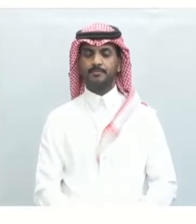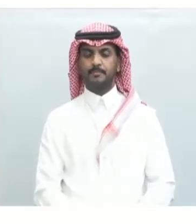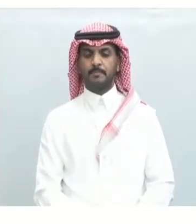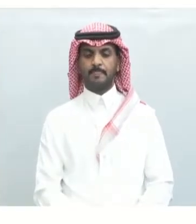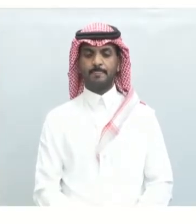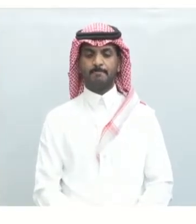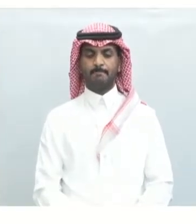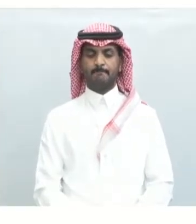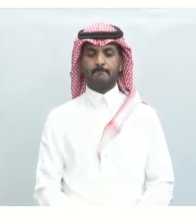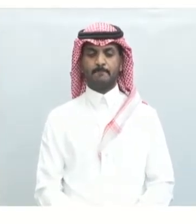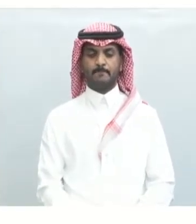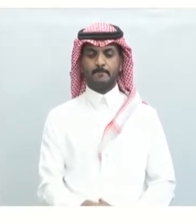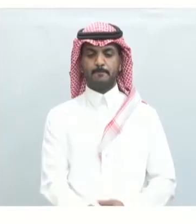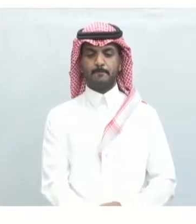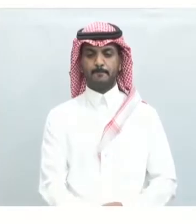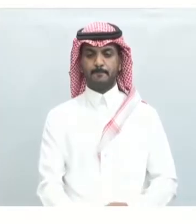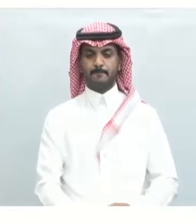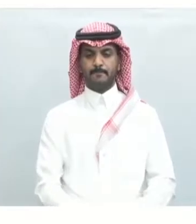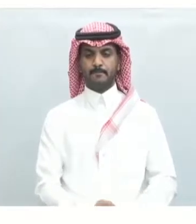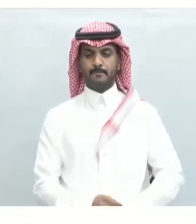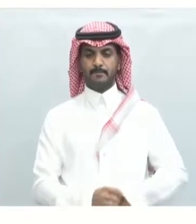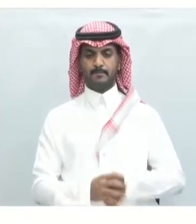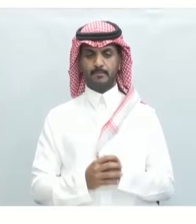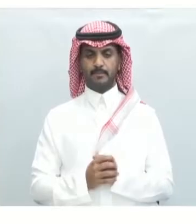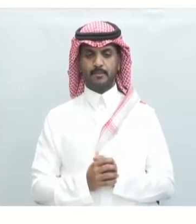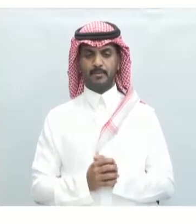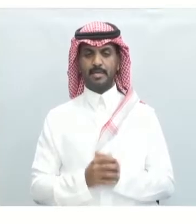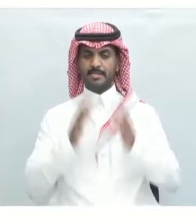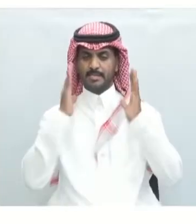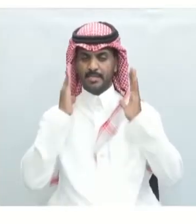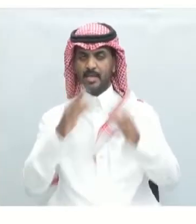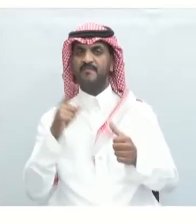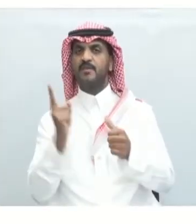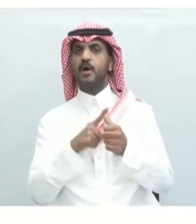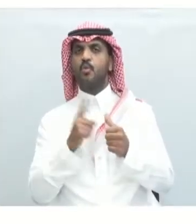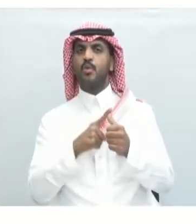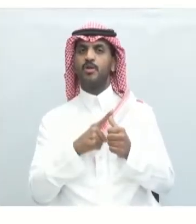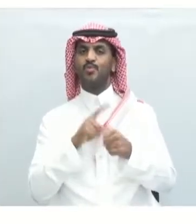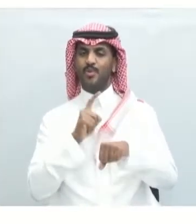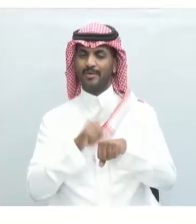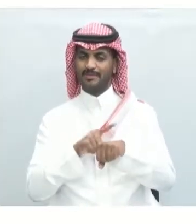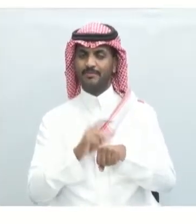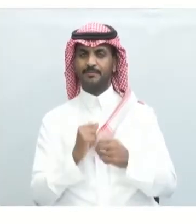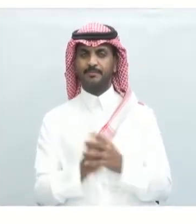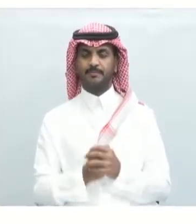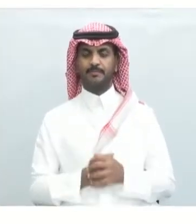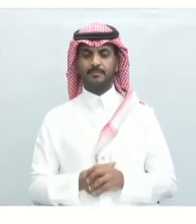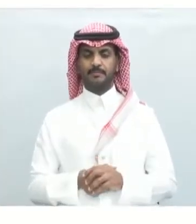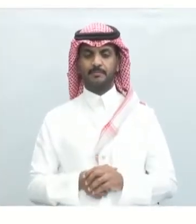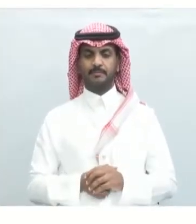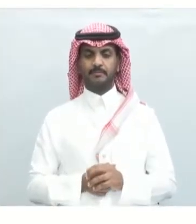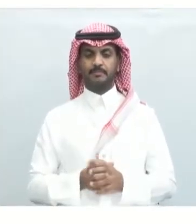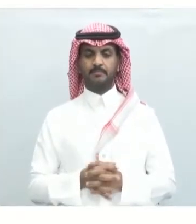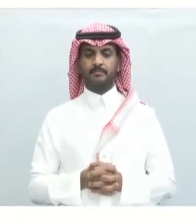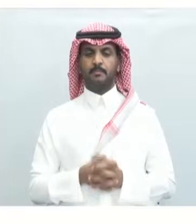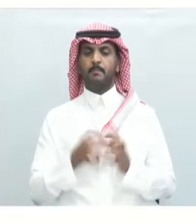بهذه العباره احسنتم نقول اي الصلاه في اول وقتها الصلاه في اول وقتها